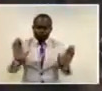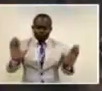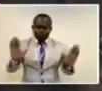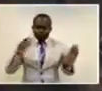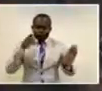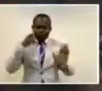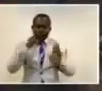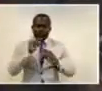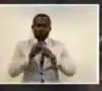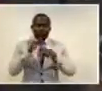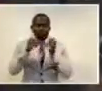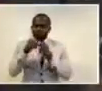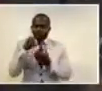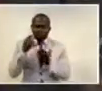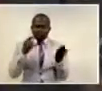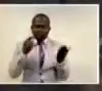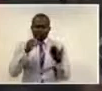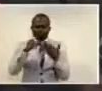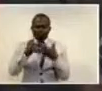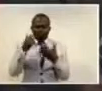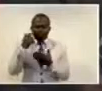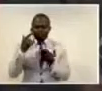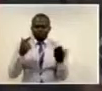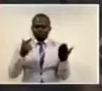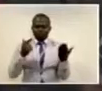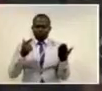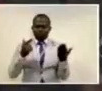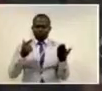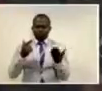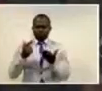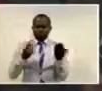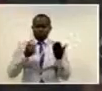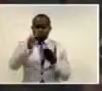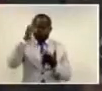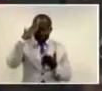nabonye kandi aho ngaho niho mpinga. Afite meya urabizi ibyo?